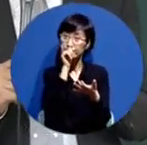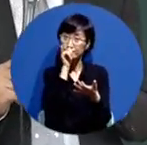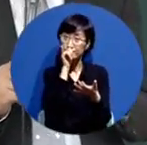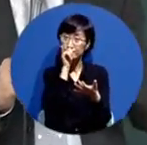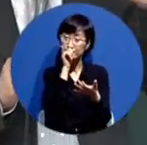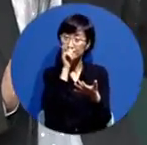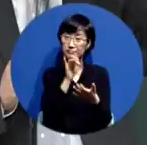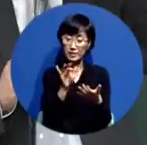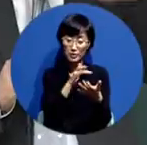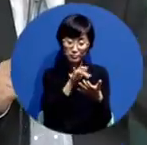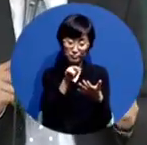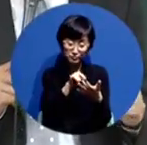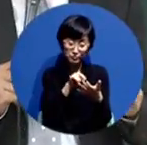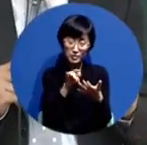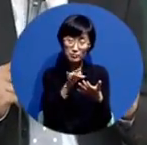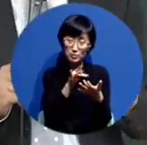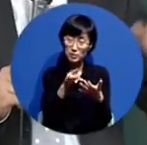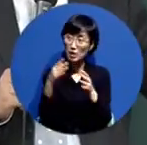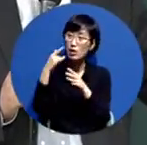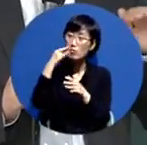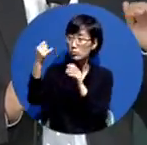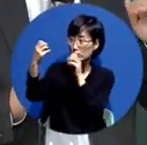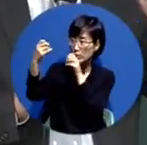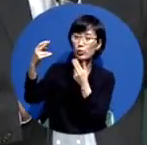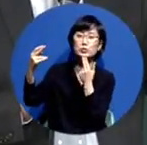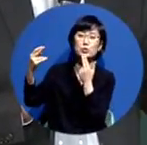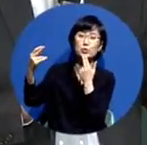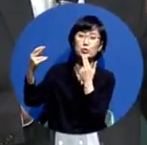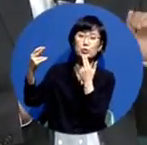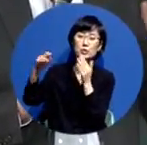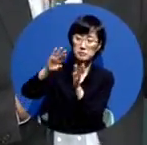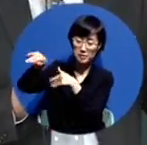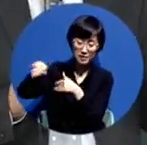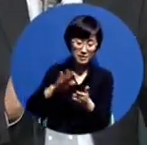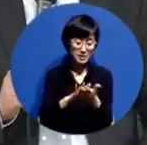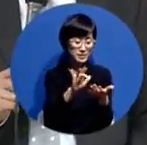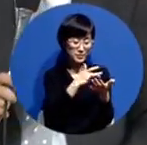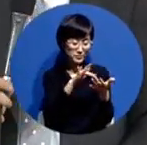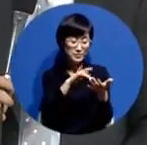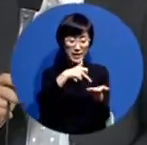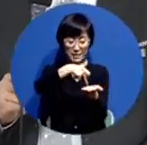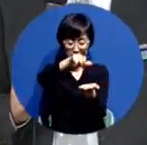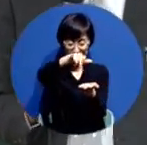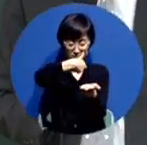他们拿着智能手机来打游戏. 부모하고 대화는 잘 안 해도 친구들끼리 카톡이나 뭐 대화도 하고요.